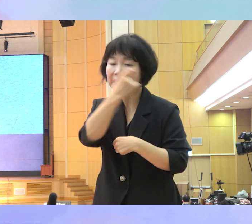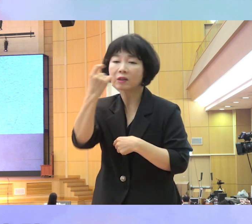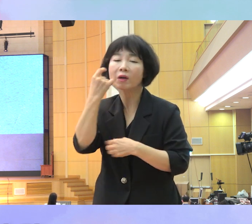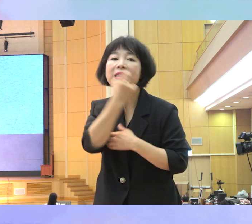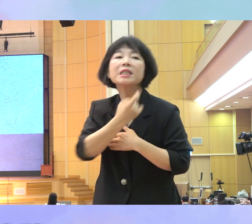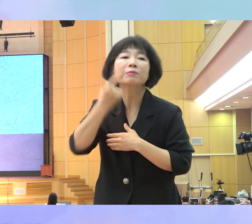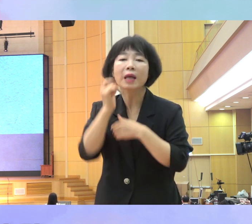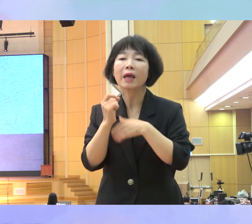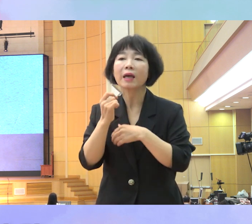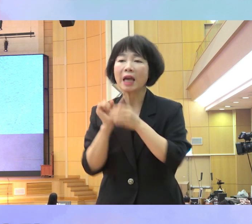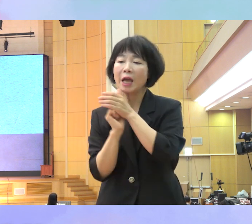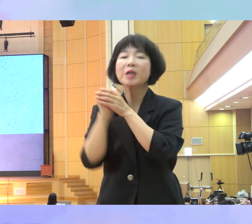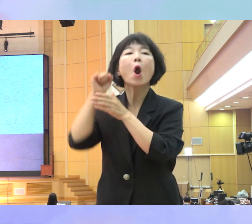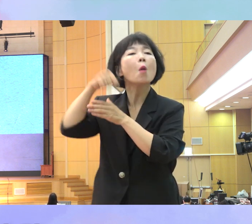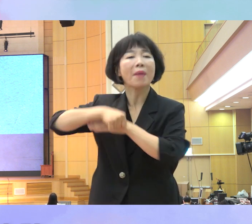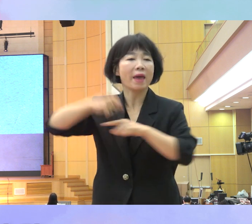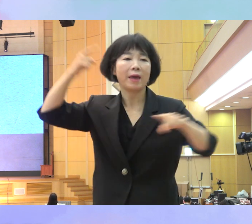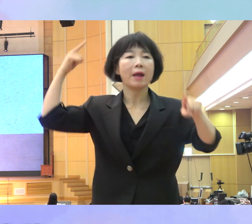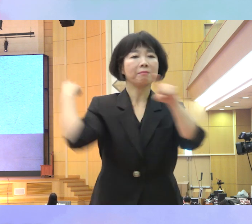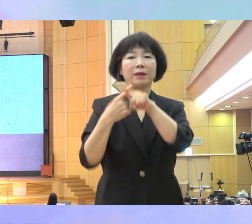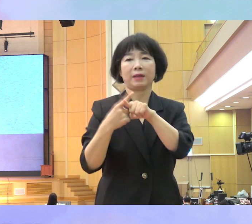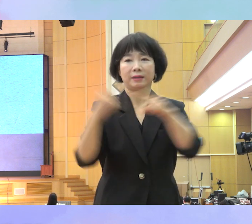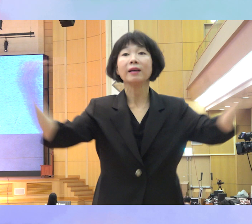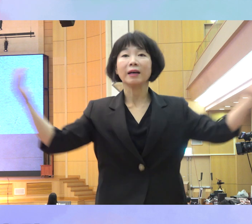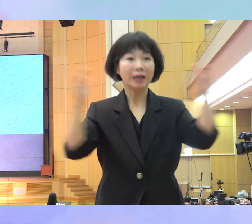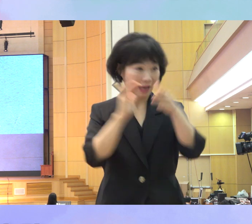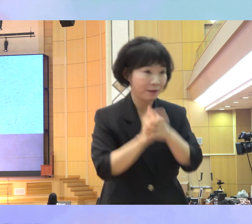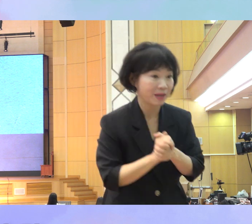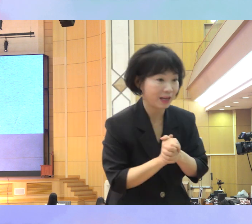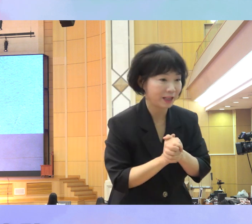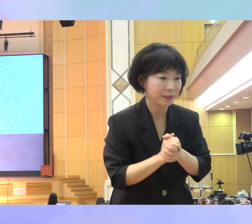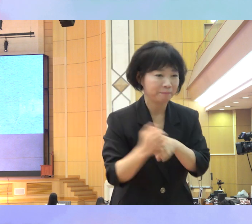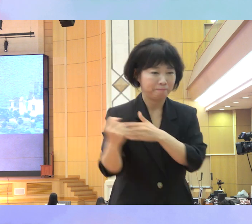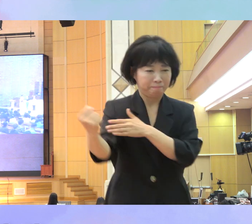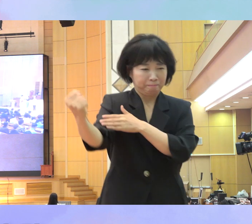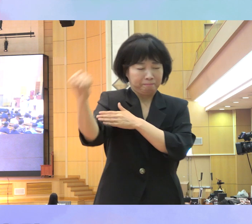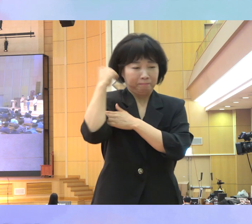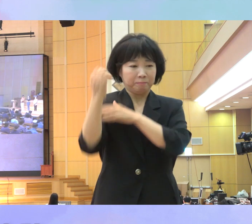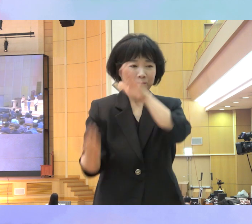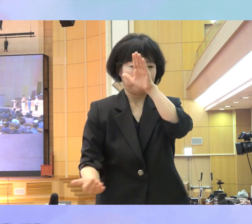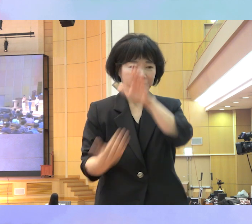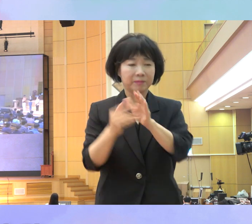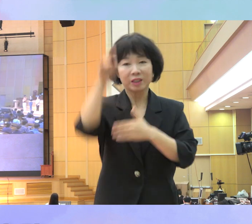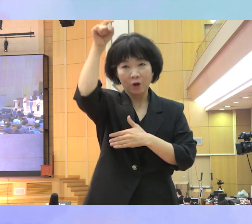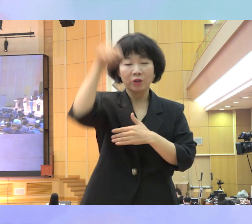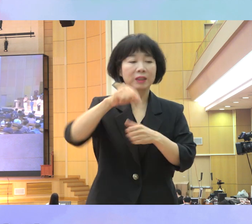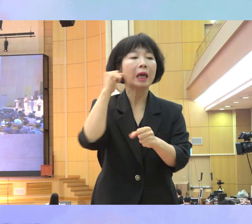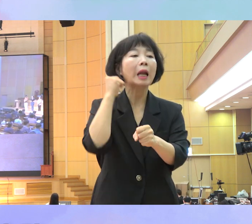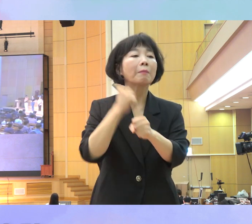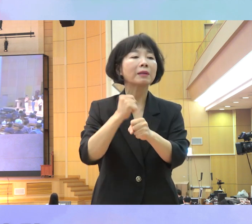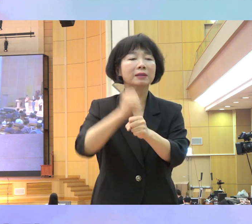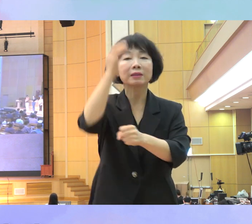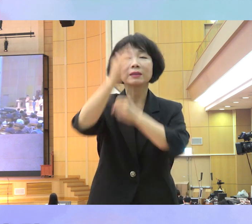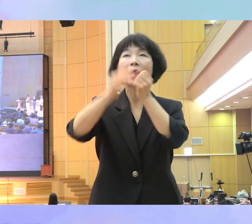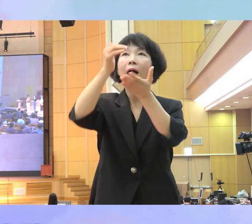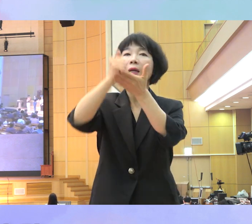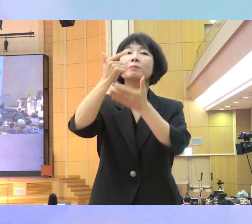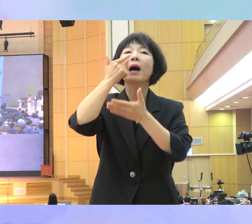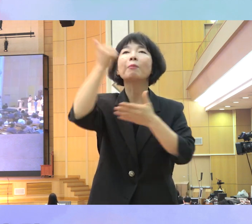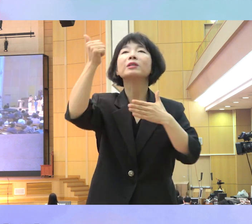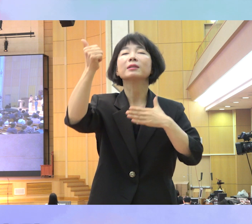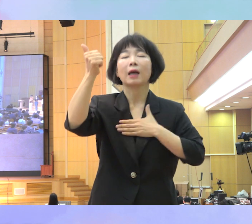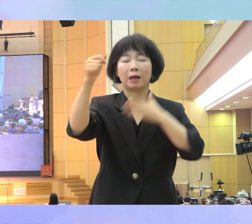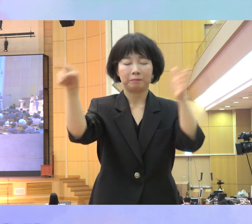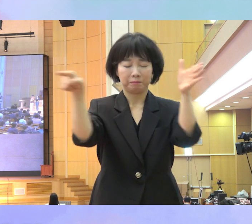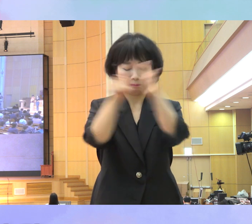증거하는 입술의 열매니라. 아멘. 전능하사 천지를 만드신 하나님 아버지를 내가